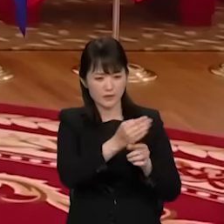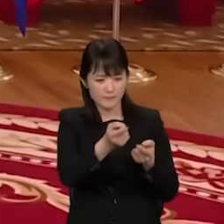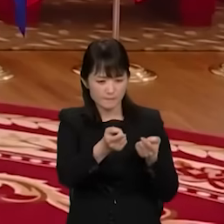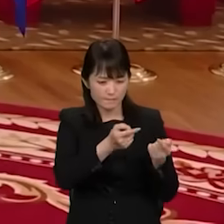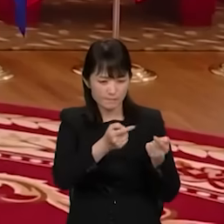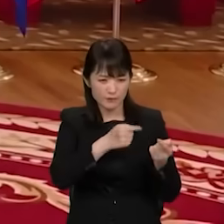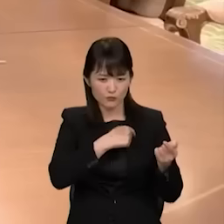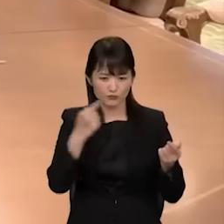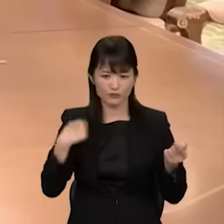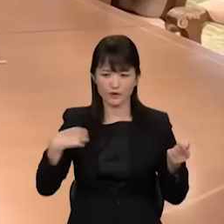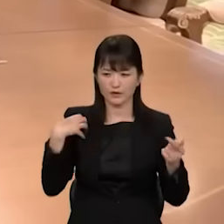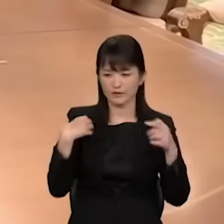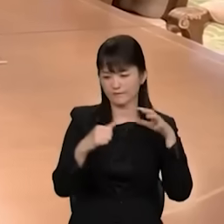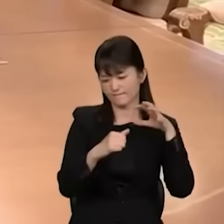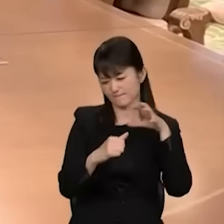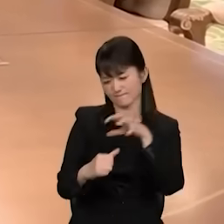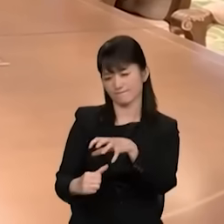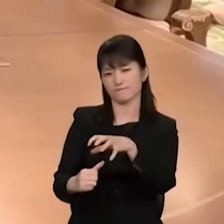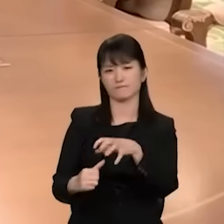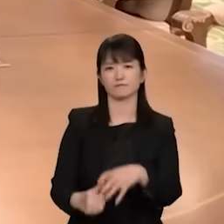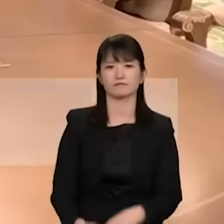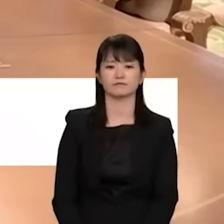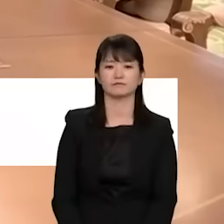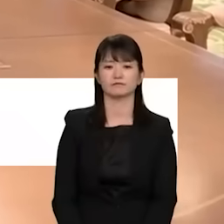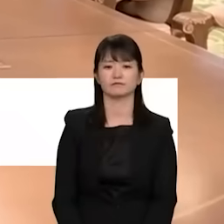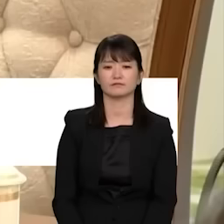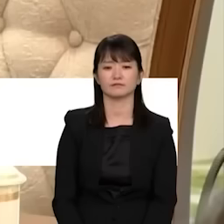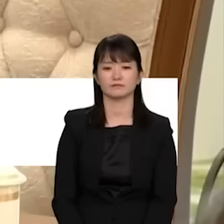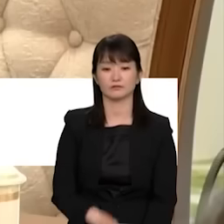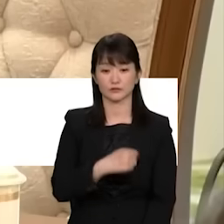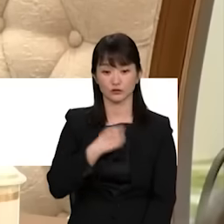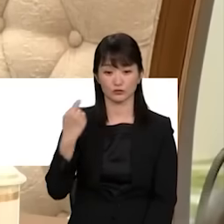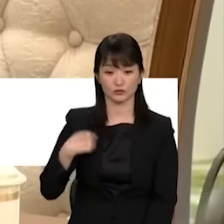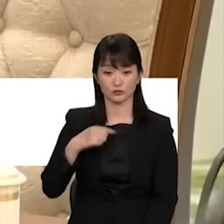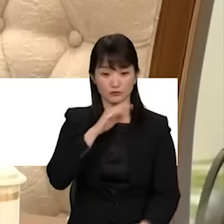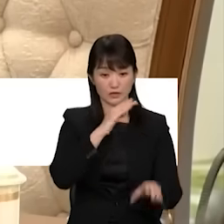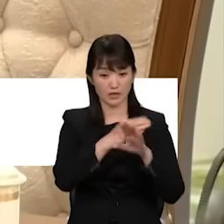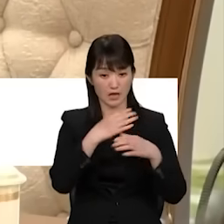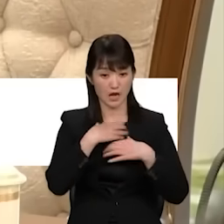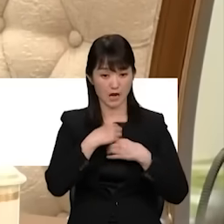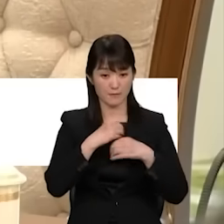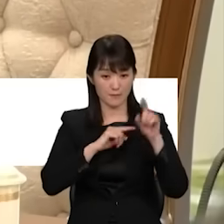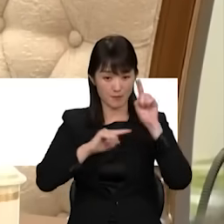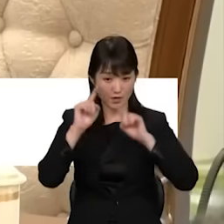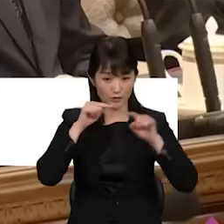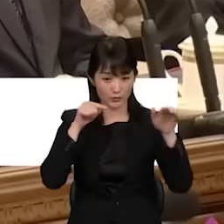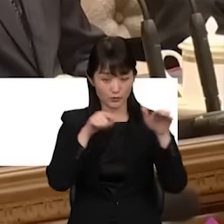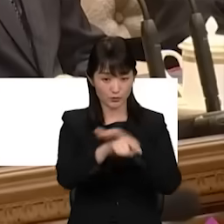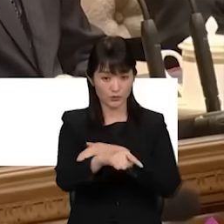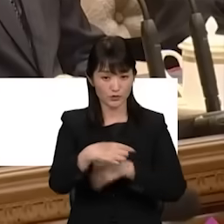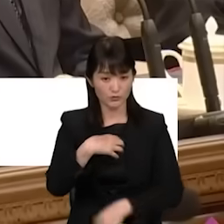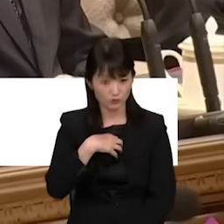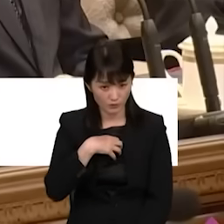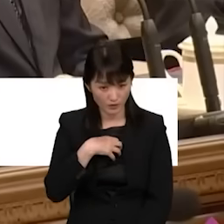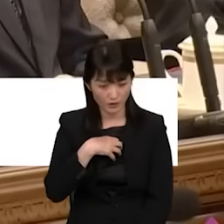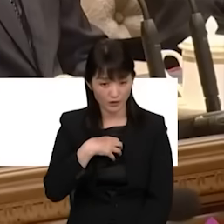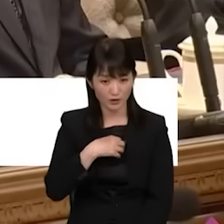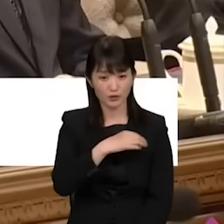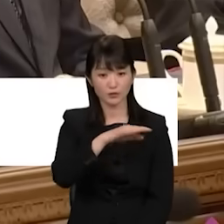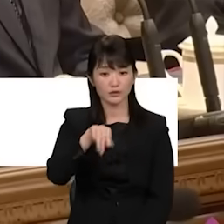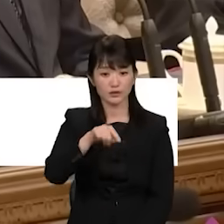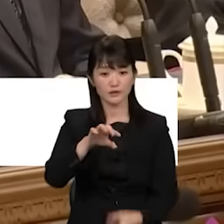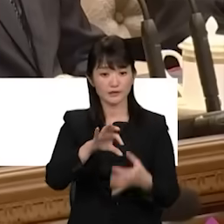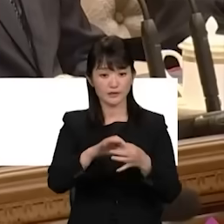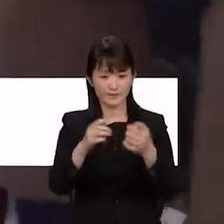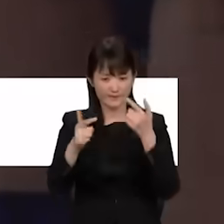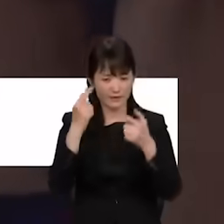중국의 역할을 압박하고 있습니다. They should be concerned about steps that Russia has taken to undermine stability. They should be concerned about steps